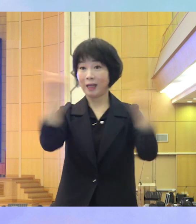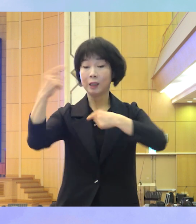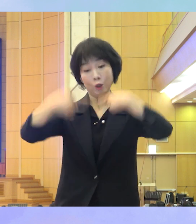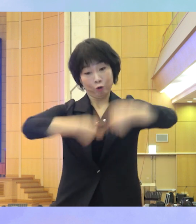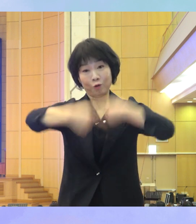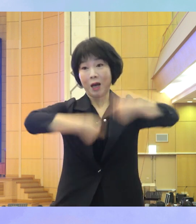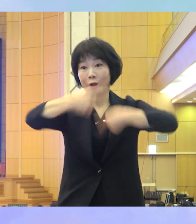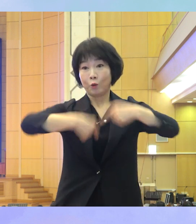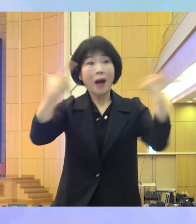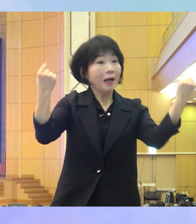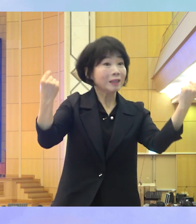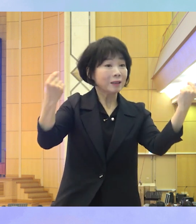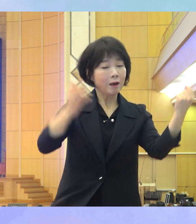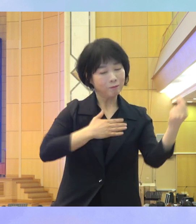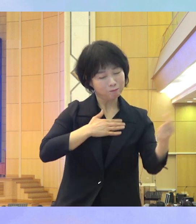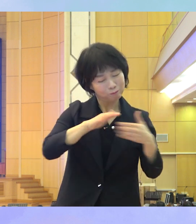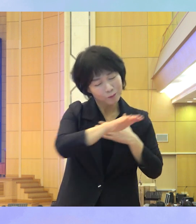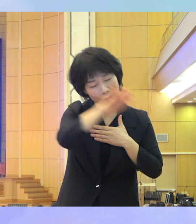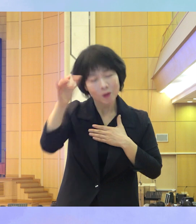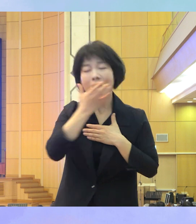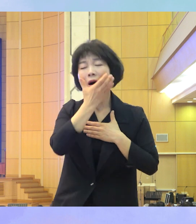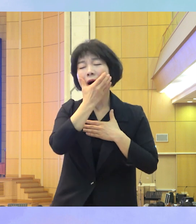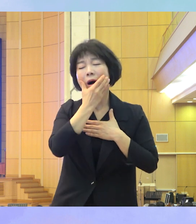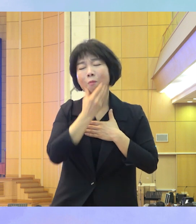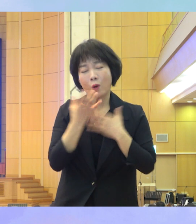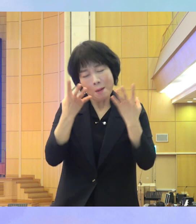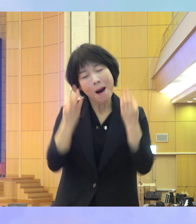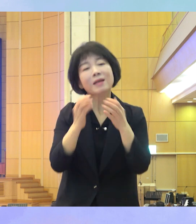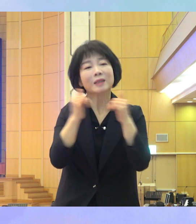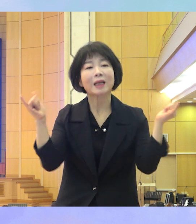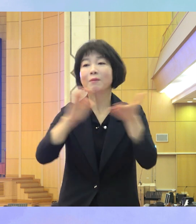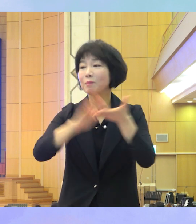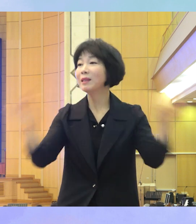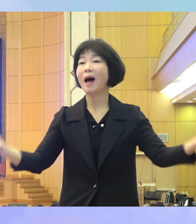분들에게 인사하겠습니다. 우리는 복 있는 사람입니다.